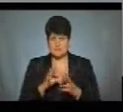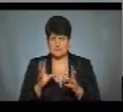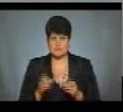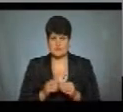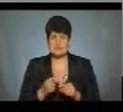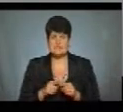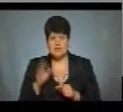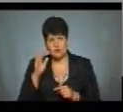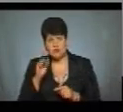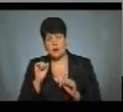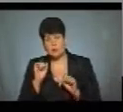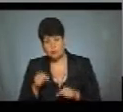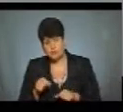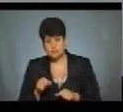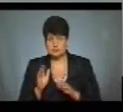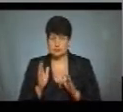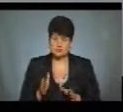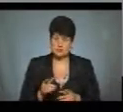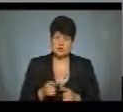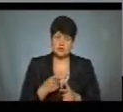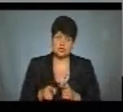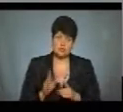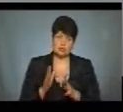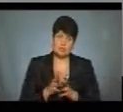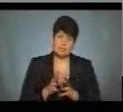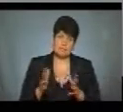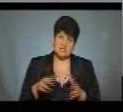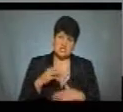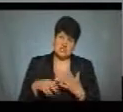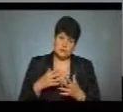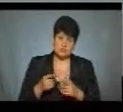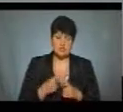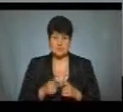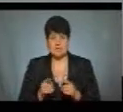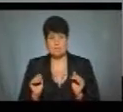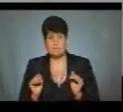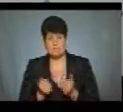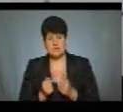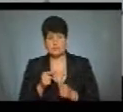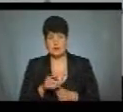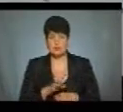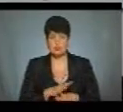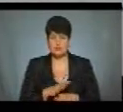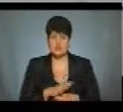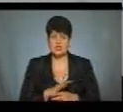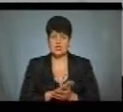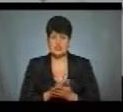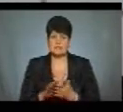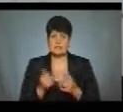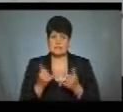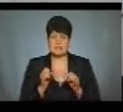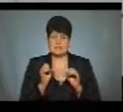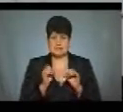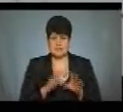вода здатна, чи непридатна, чи буде більше вона скаламучена, чи менше, щоб вона була чиста. І це ми здаємо зараз, веземо